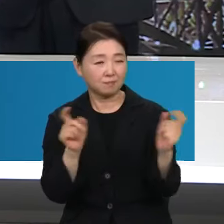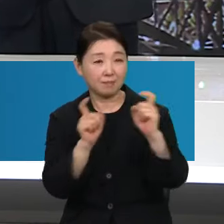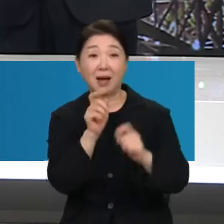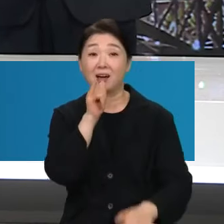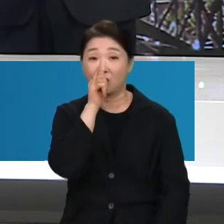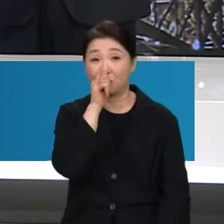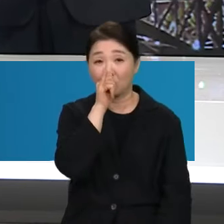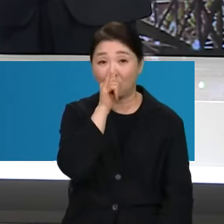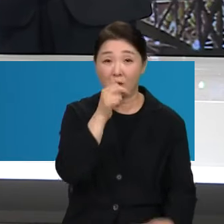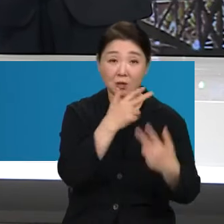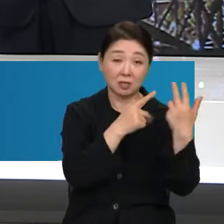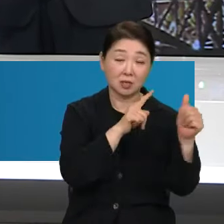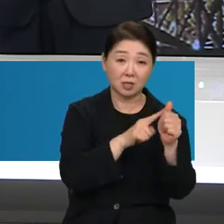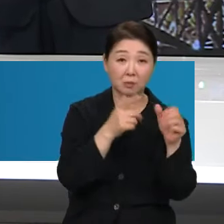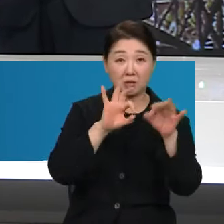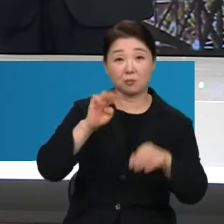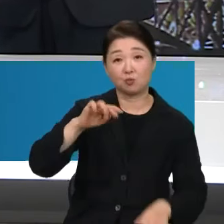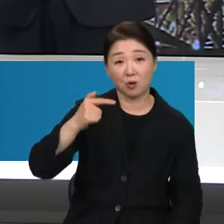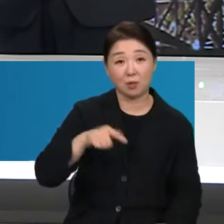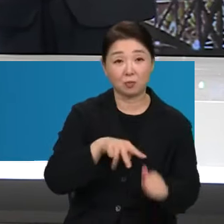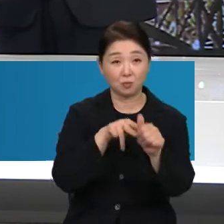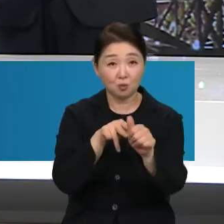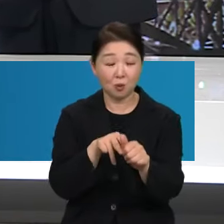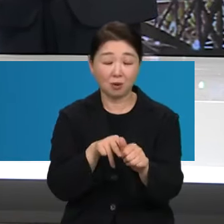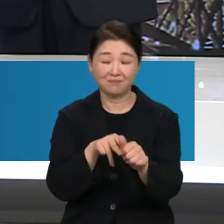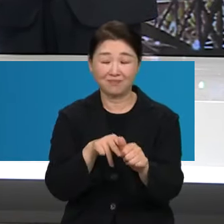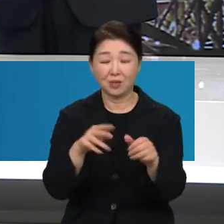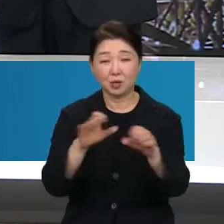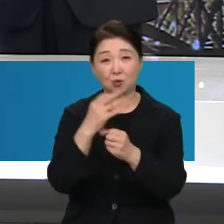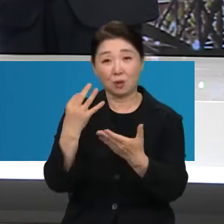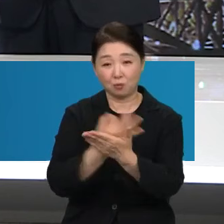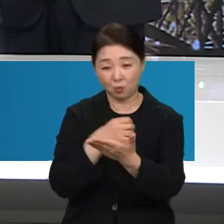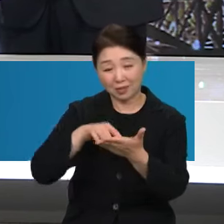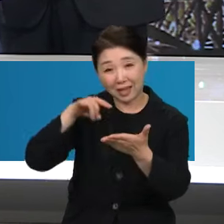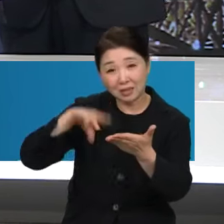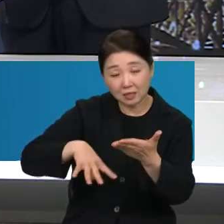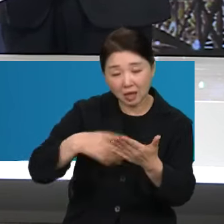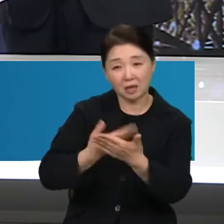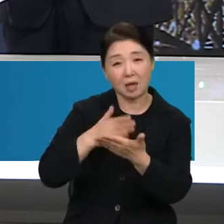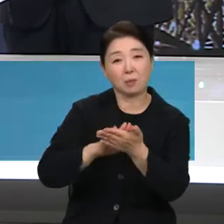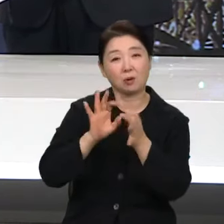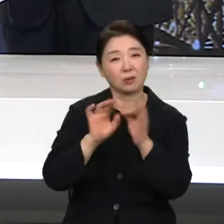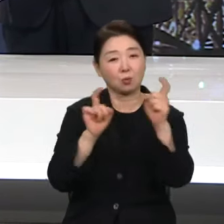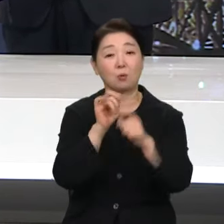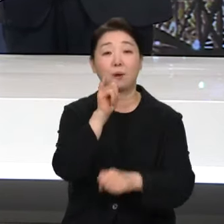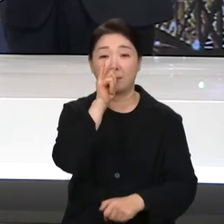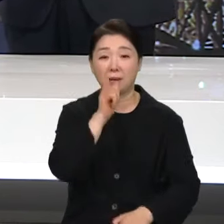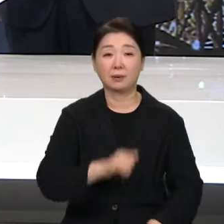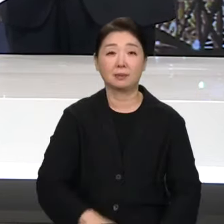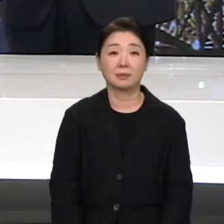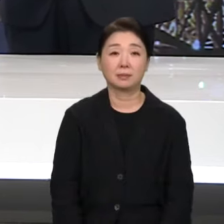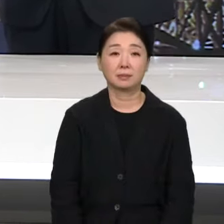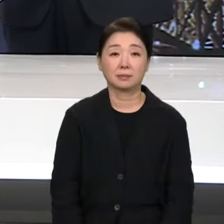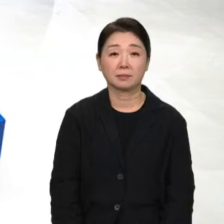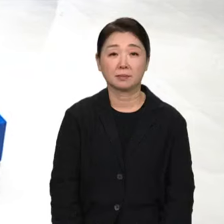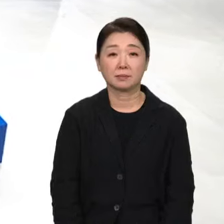펼쳐졌습니다. 이재명, 김두관 두 후보는 종부세 등 세제 개편과 관련해 공방을 이어갔습니다. 최규진 기자입니다.